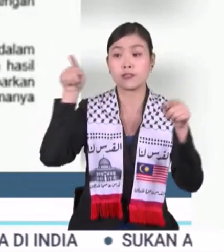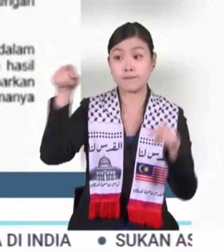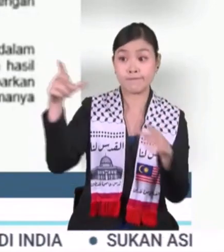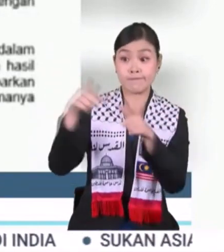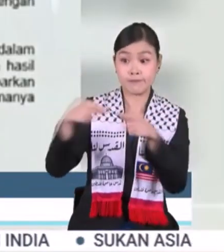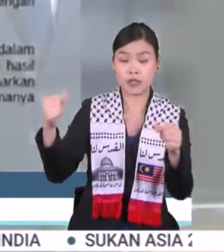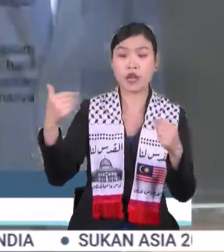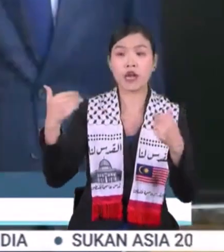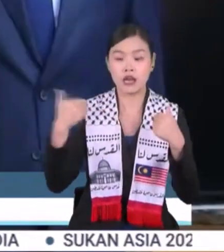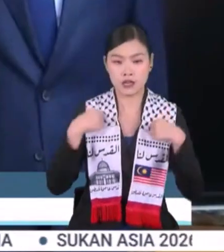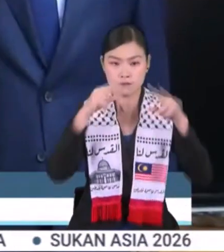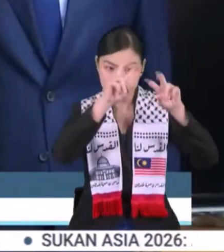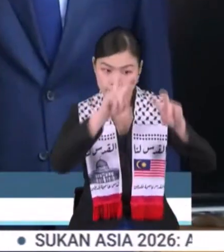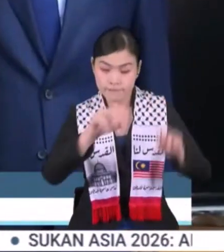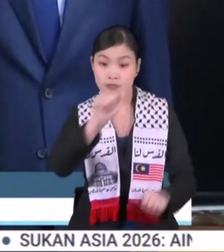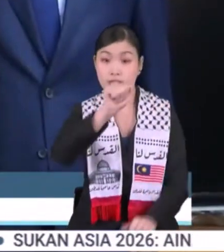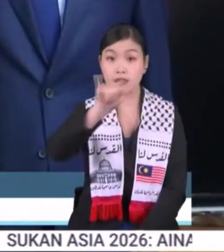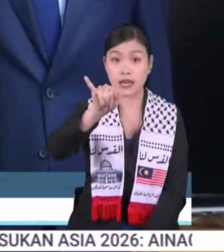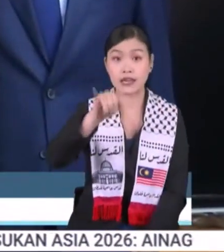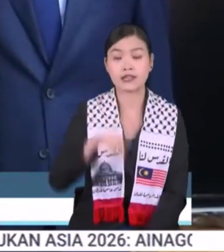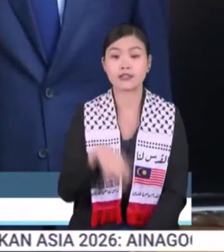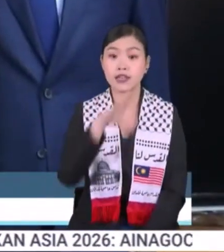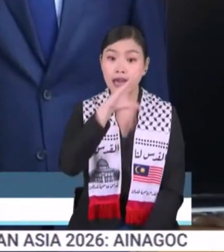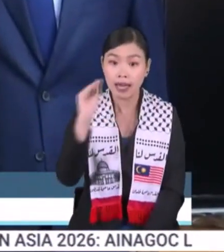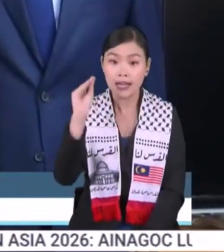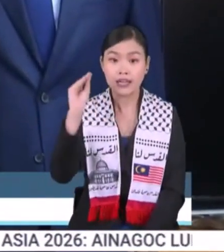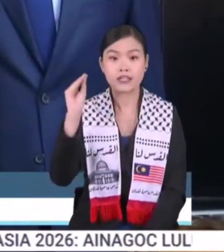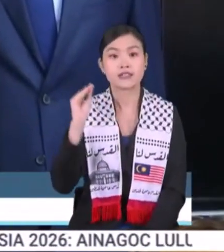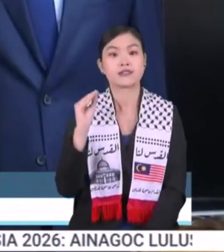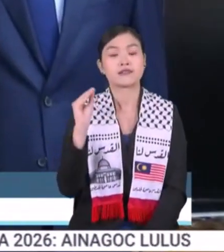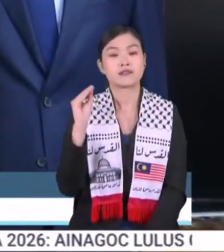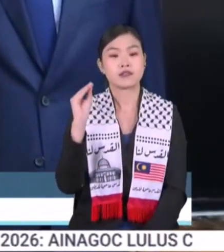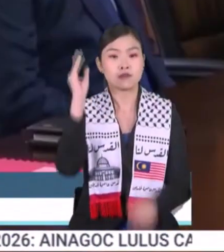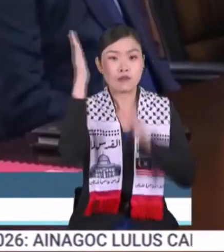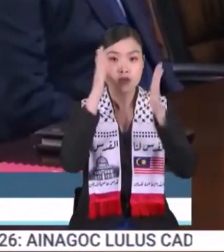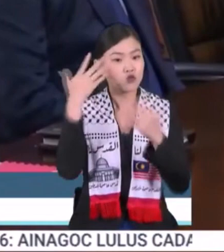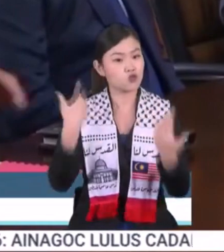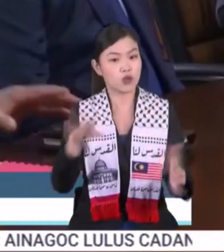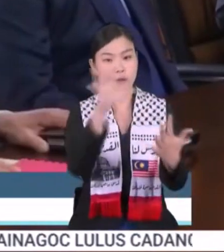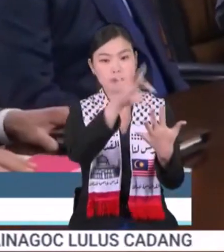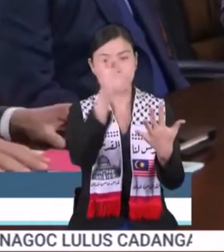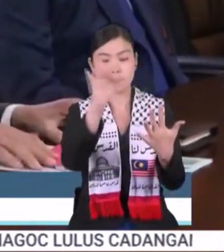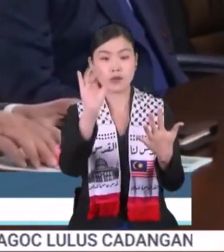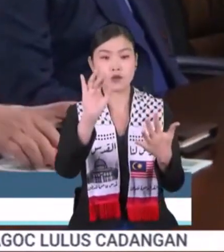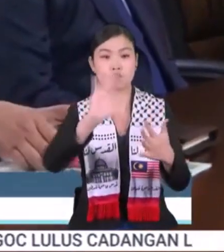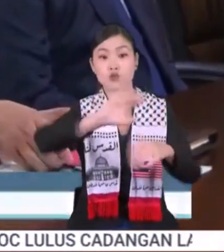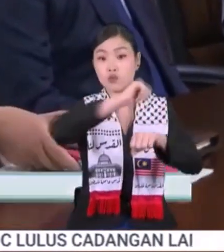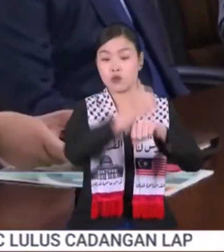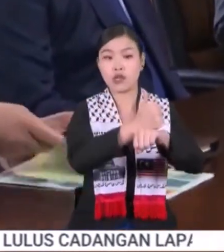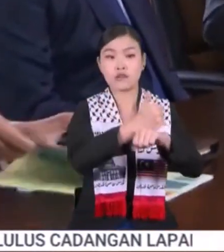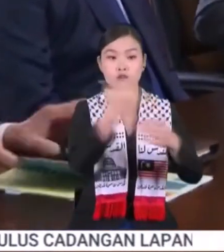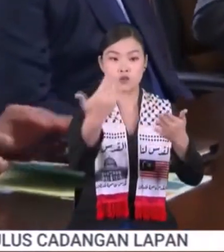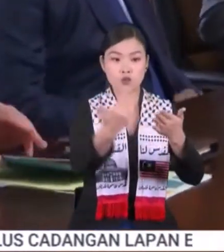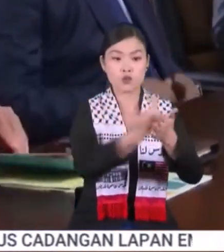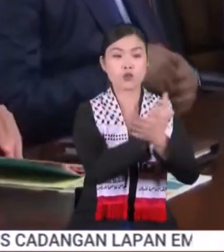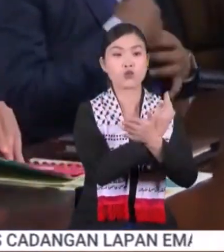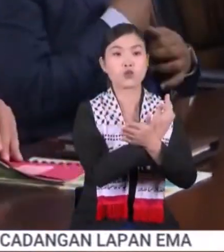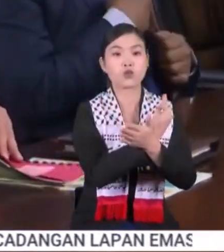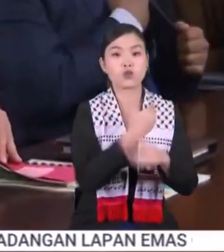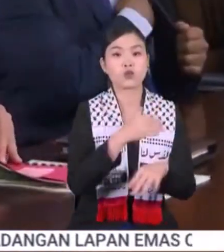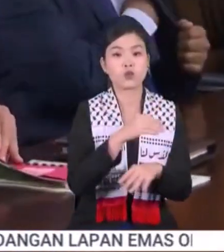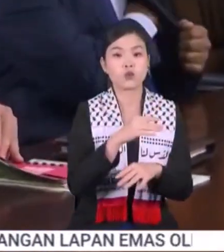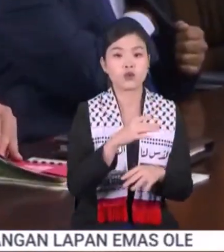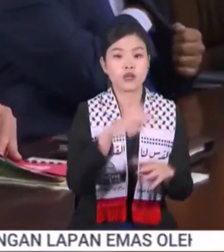Kajian Ai Selain itu Malaysia juga telah dipilih oleh Universiti sukuba untuk membuka cawangannya di Universiti Malaya yang dijangka